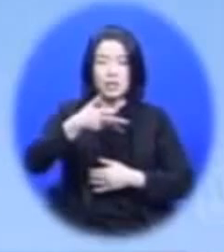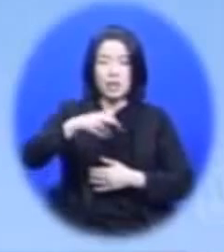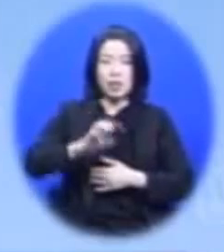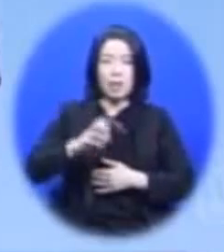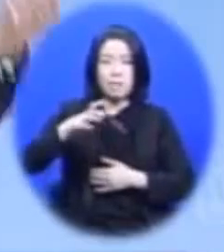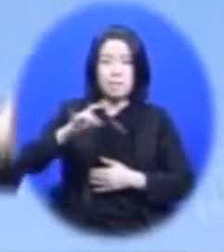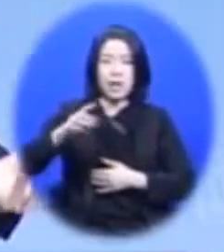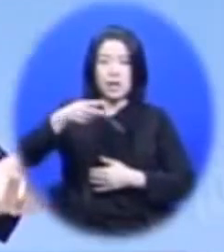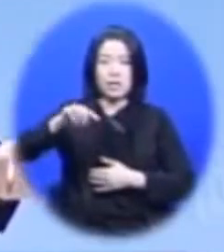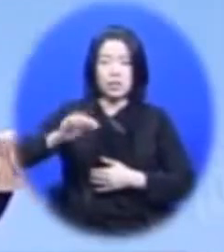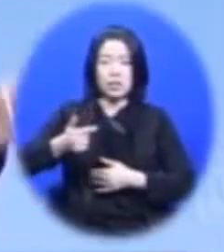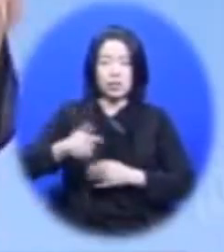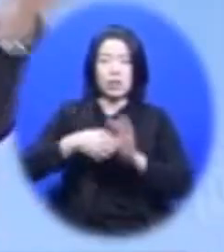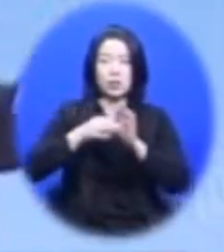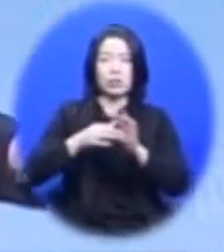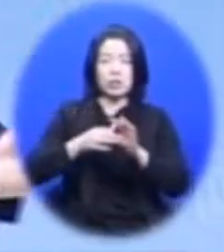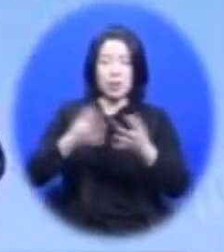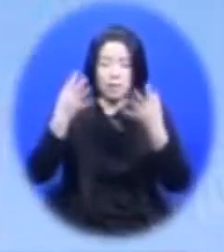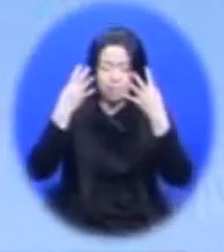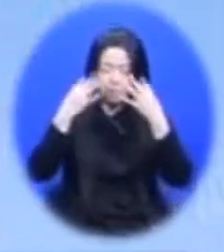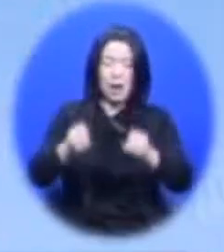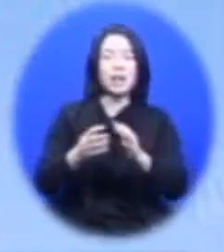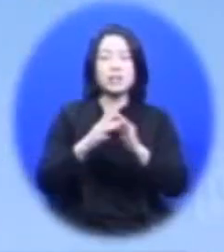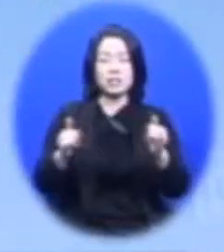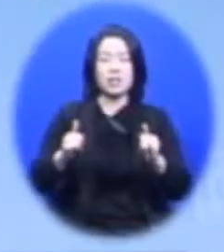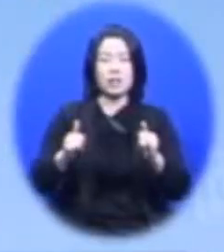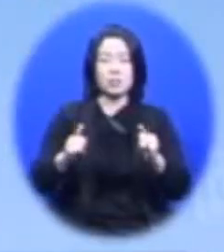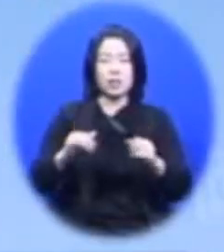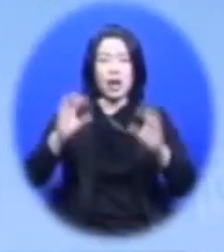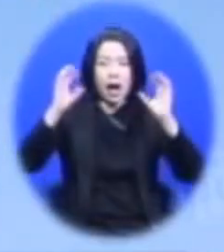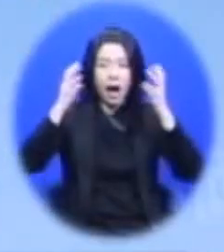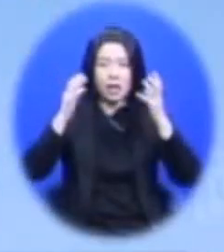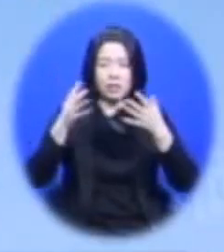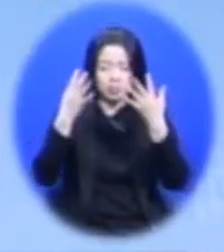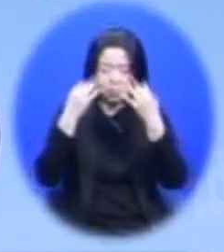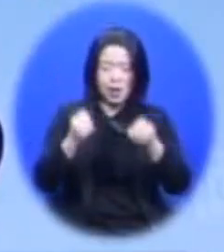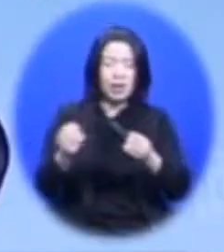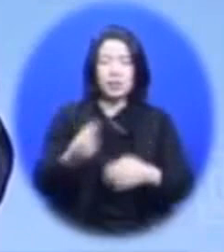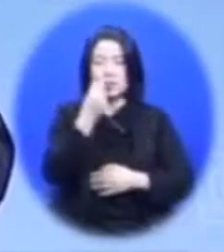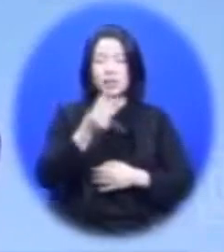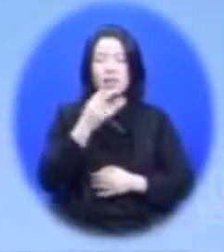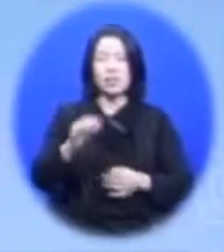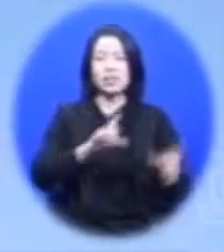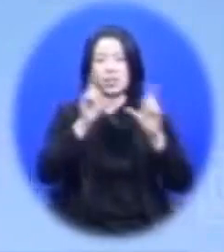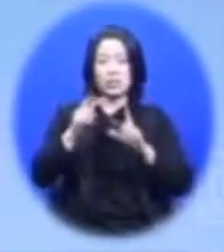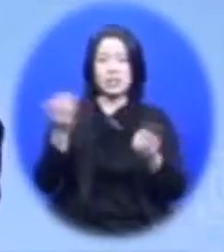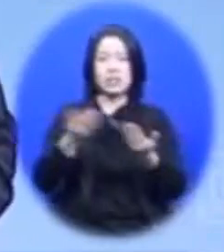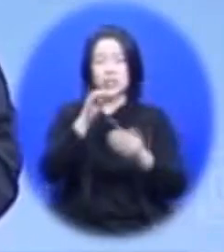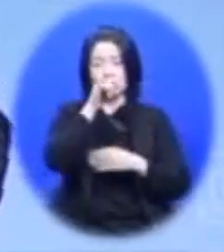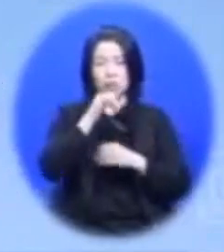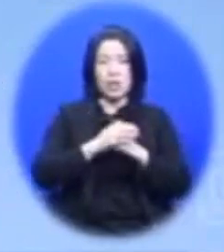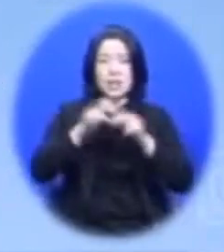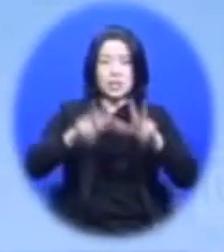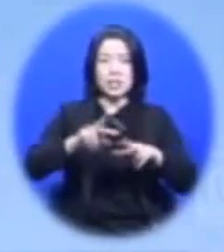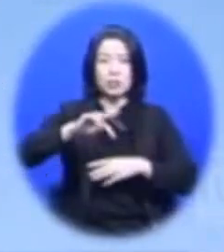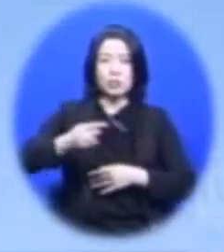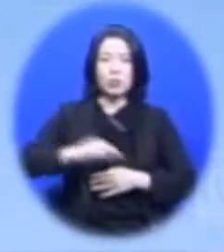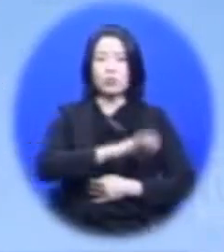통해서 수많은 사람들을, 전 세계 아이들을 살려내고 있단 말입니다. 지금도 우리에게 똑같이